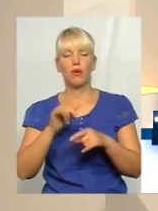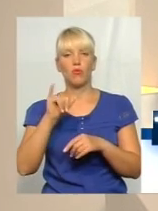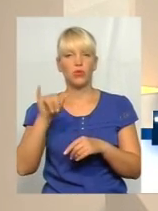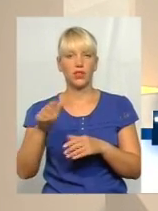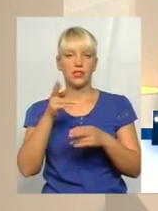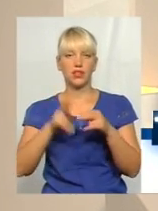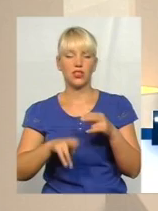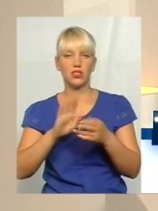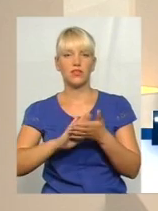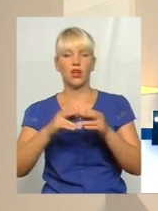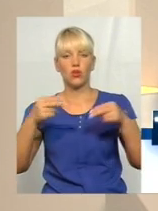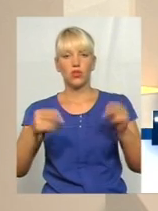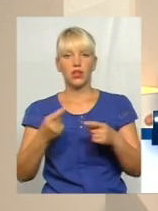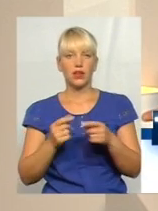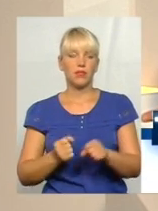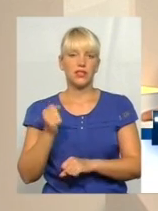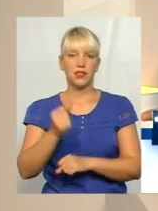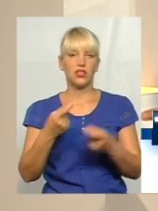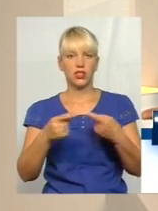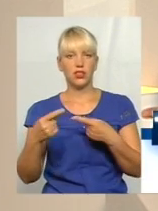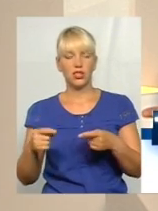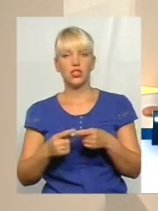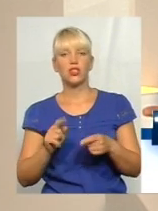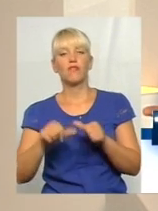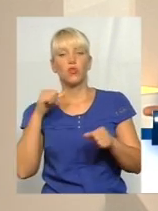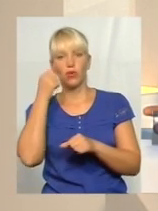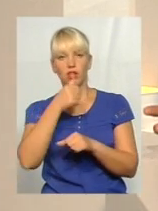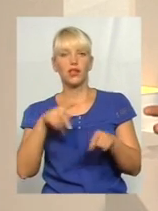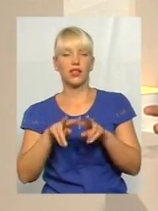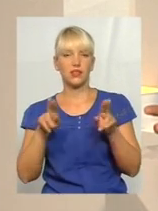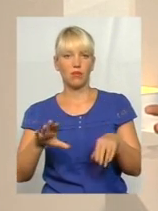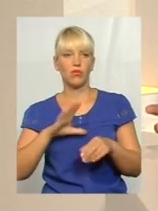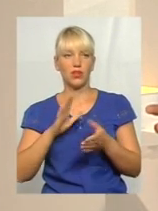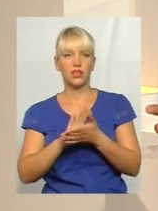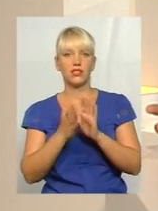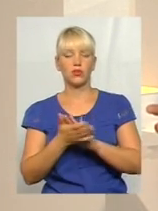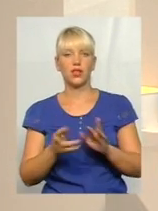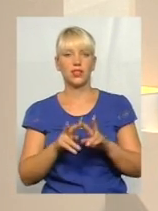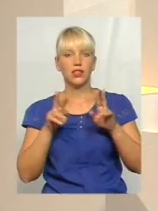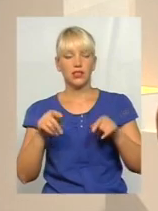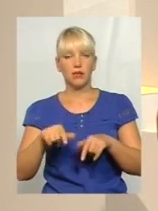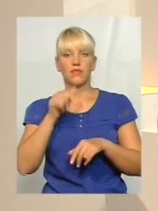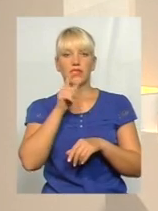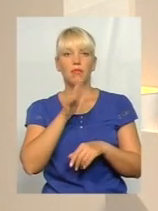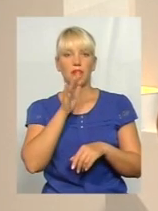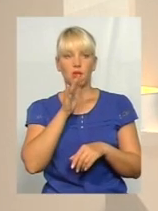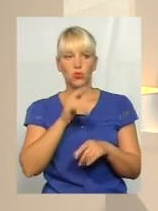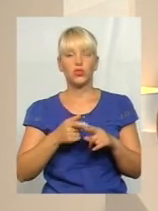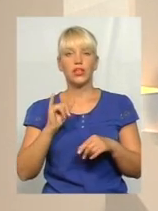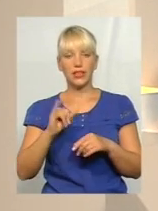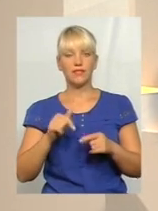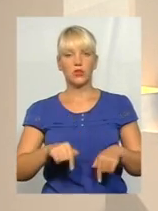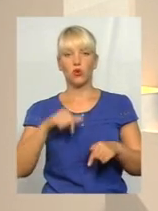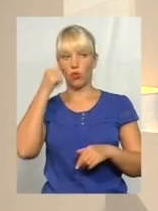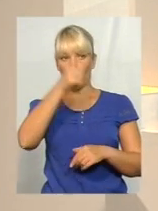призначили інших Ну в принципі торік так само була така сама ситуація якраз саме в цей період І от цього